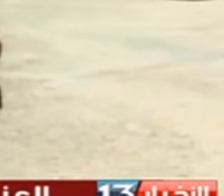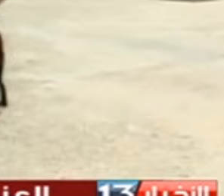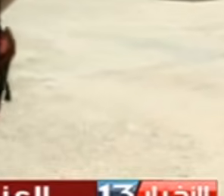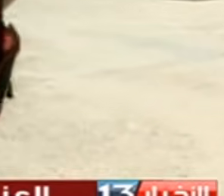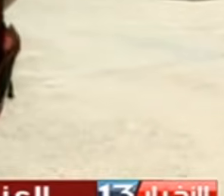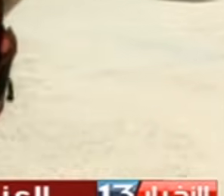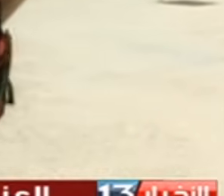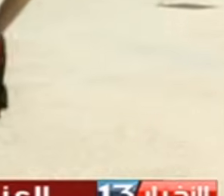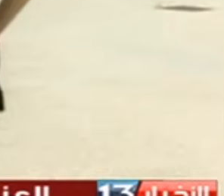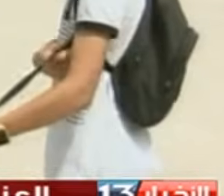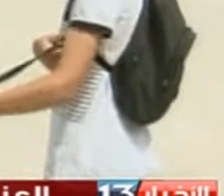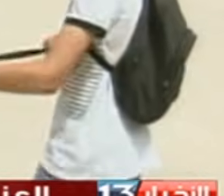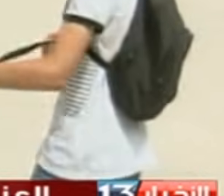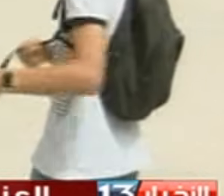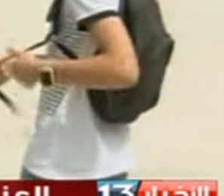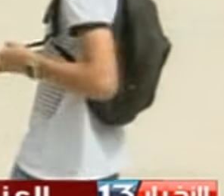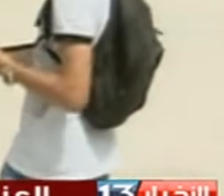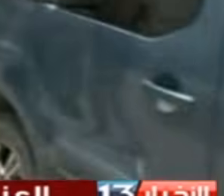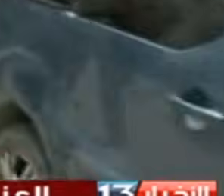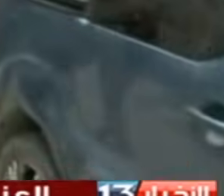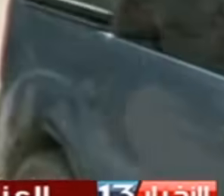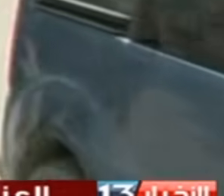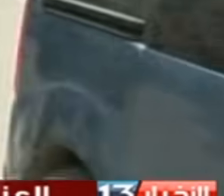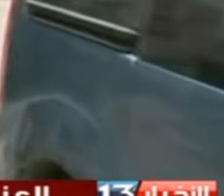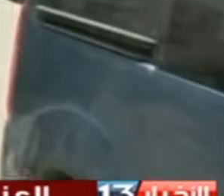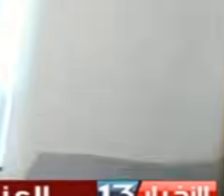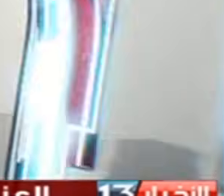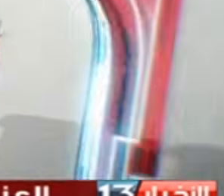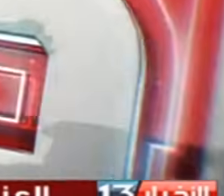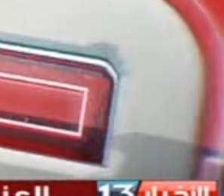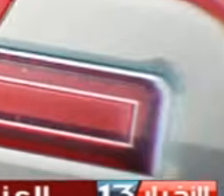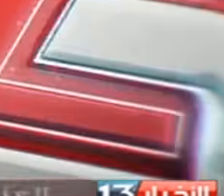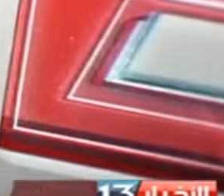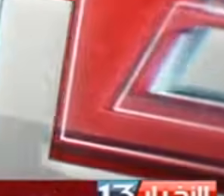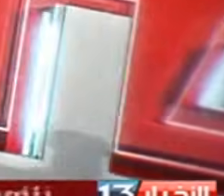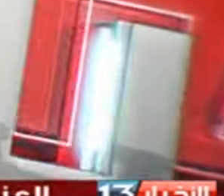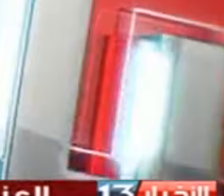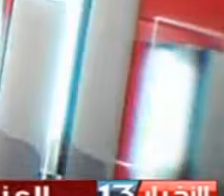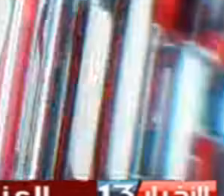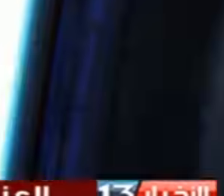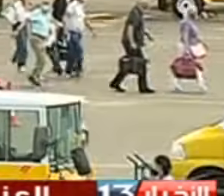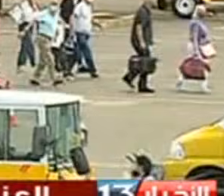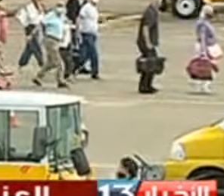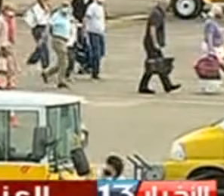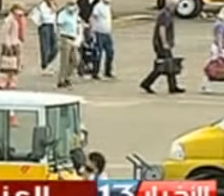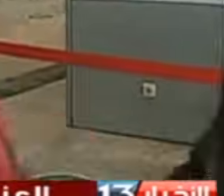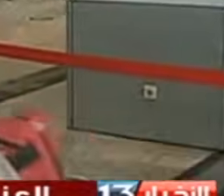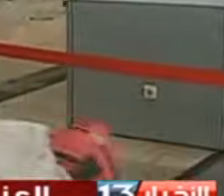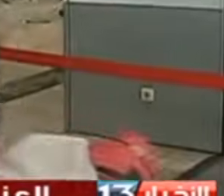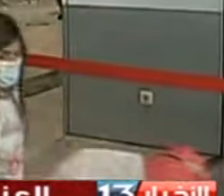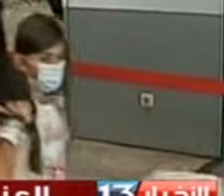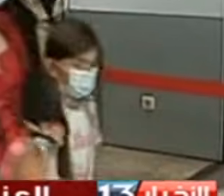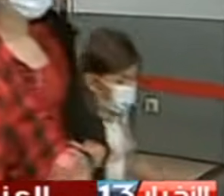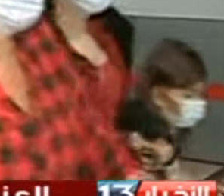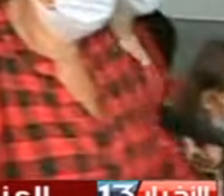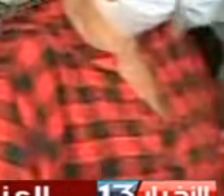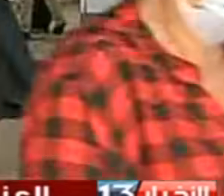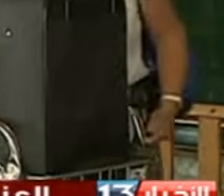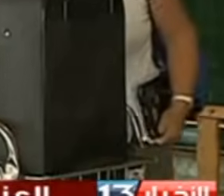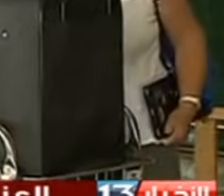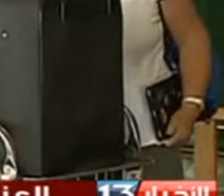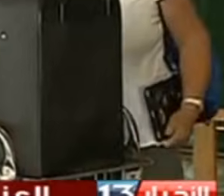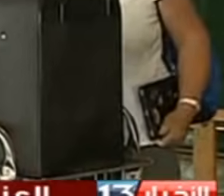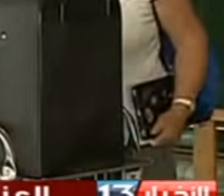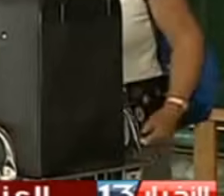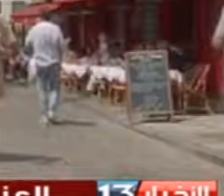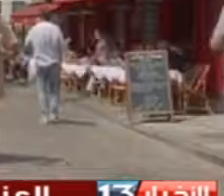استثنائي لاجتياز المناظرة رغم تجاوز السن القانونية. انهيار قطاع السياحة في العالم يهدد الاقتصاد